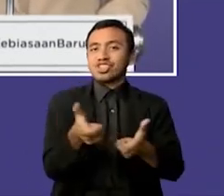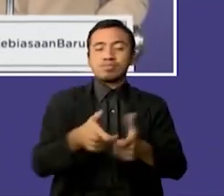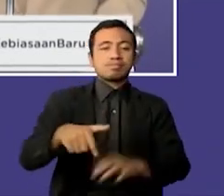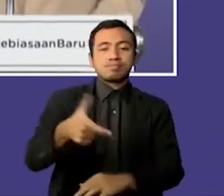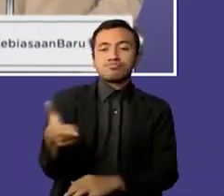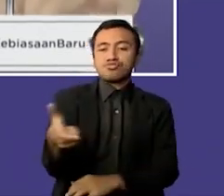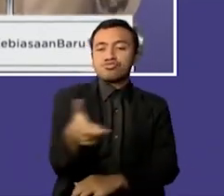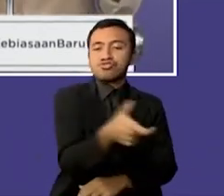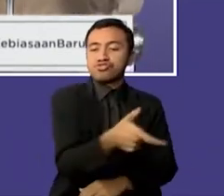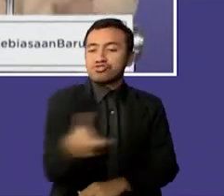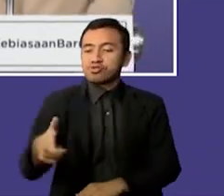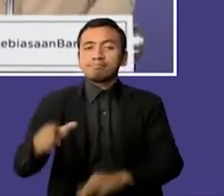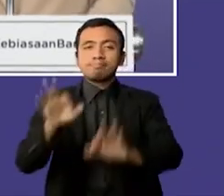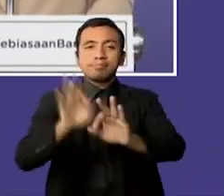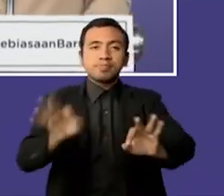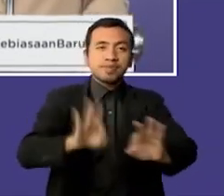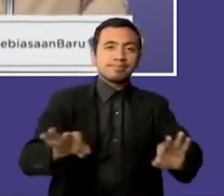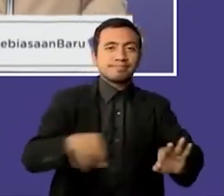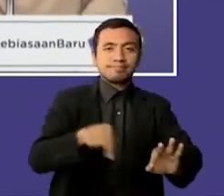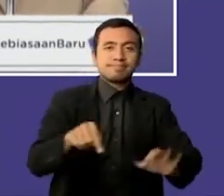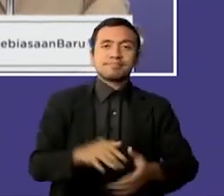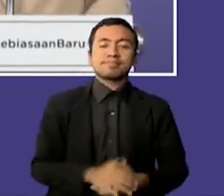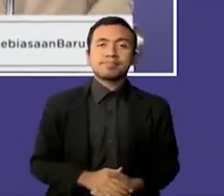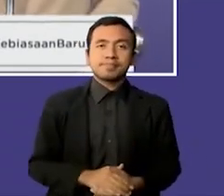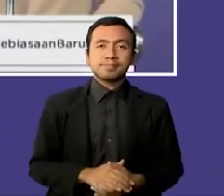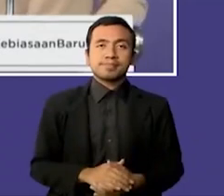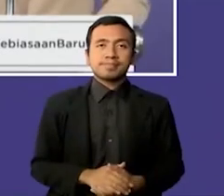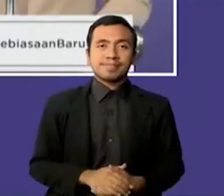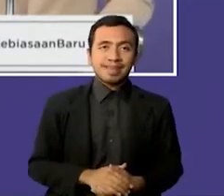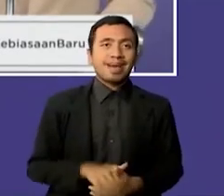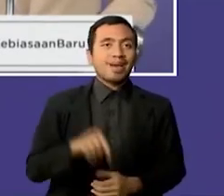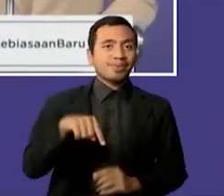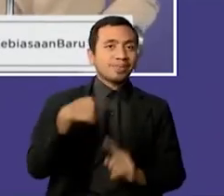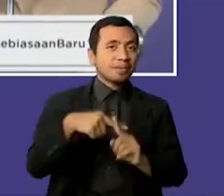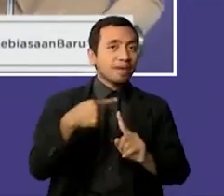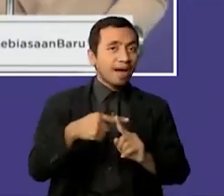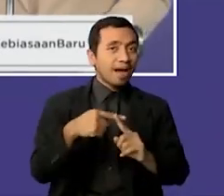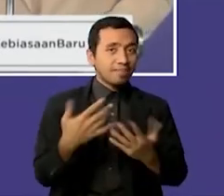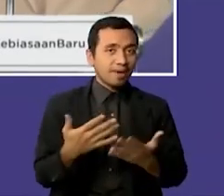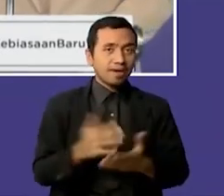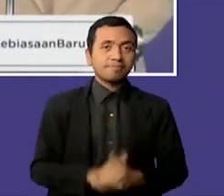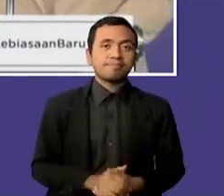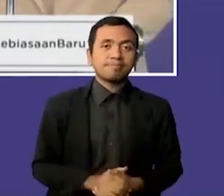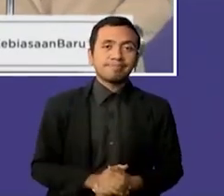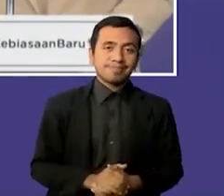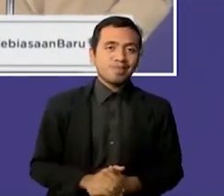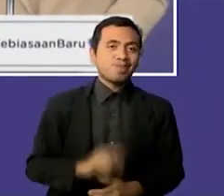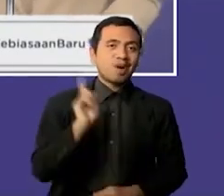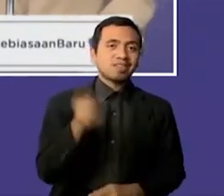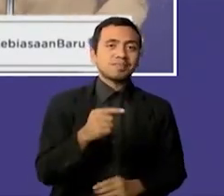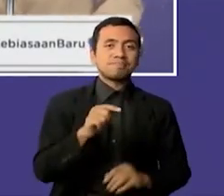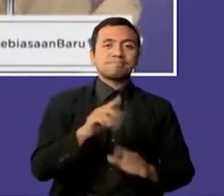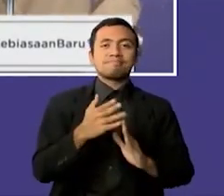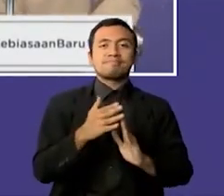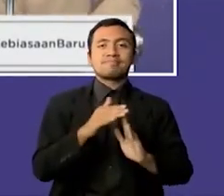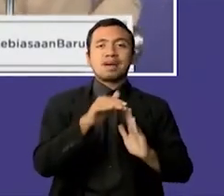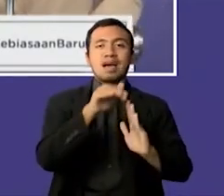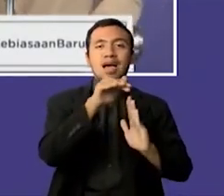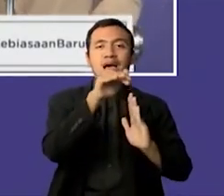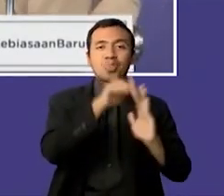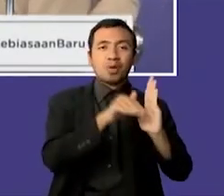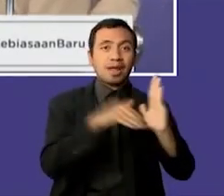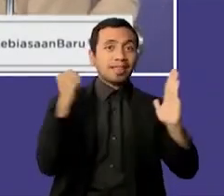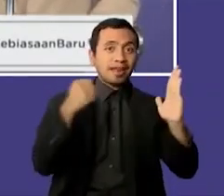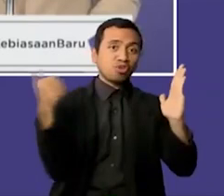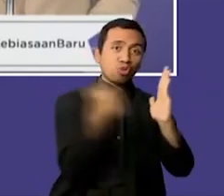teratur dan saudara-saudari tips tambahan dari saya adalah harus disiplin menggunakan masker saat berada di luar